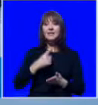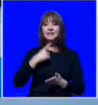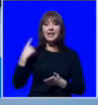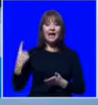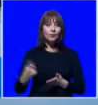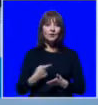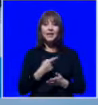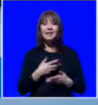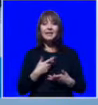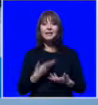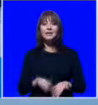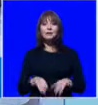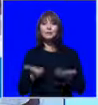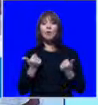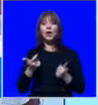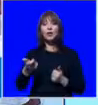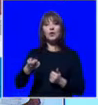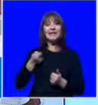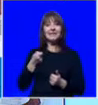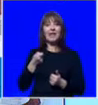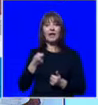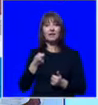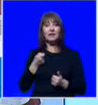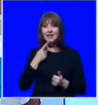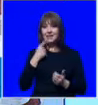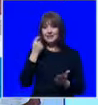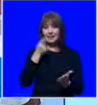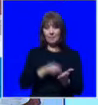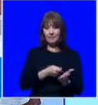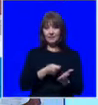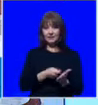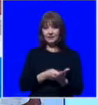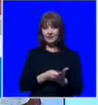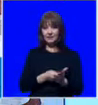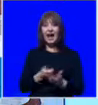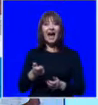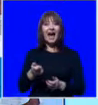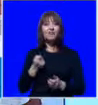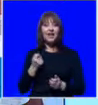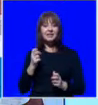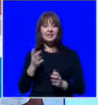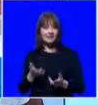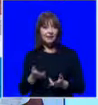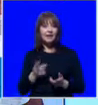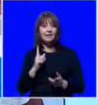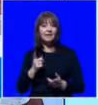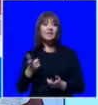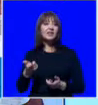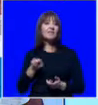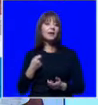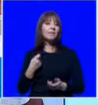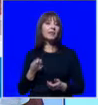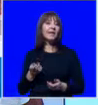авансово наведнъж началото на годината. Което значи, че за да платят предприятията авансово този дивидент, те трябва да изтеглят